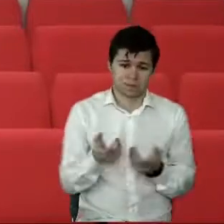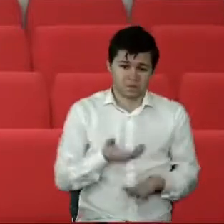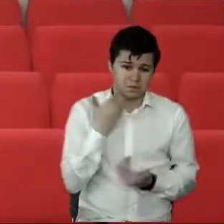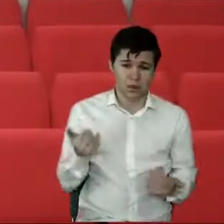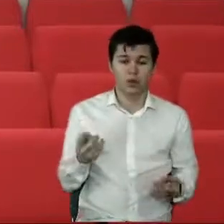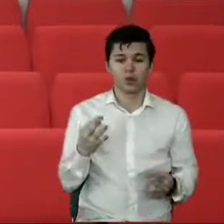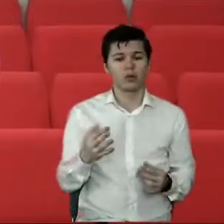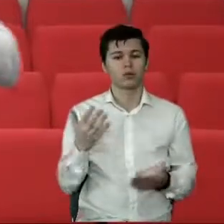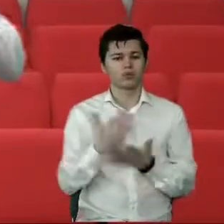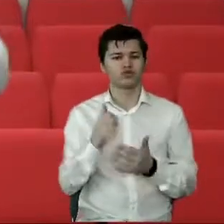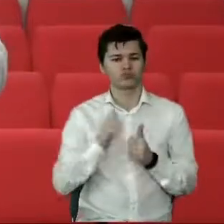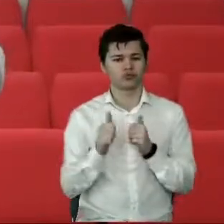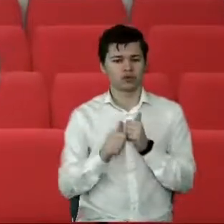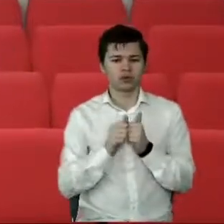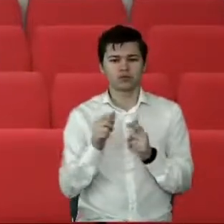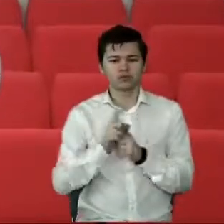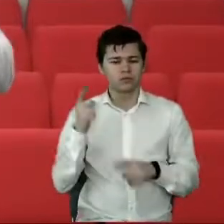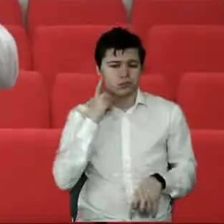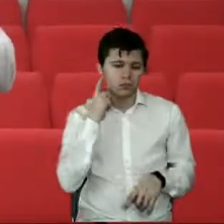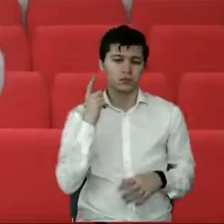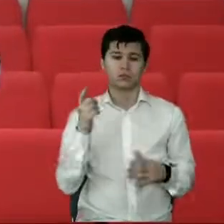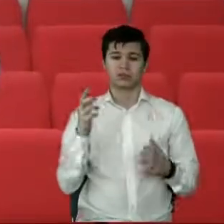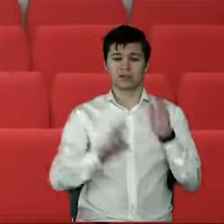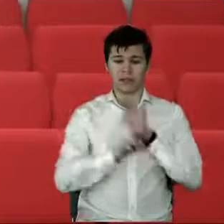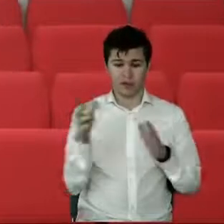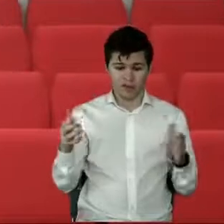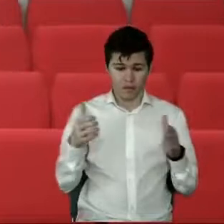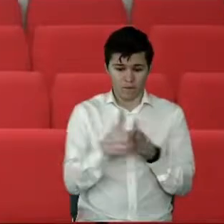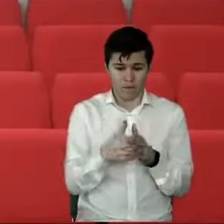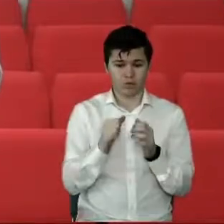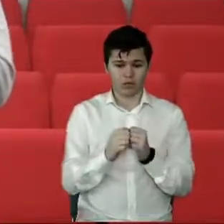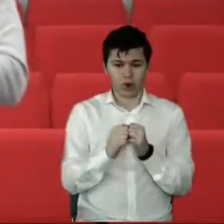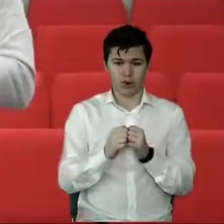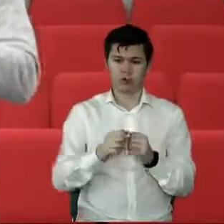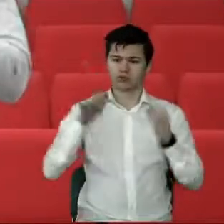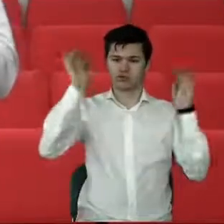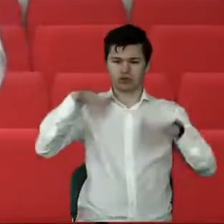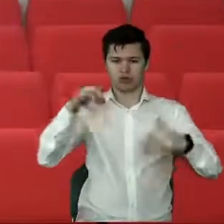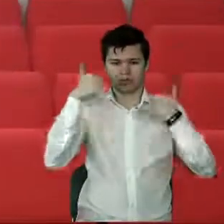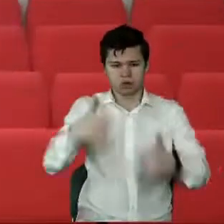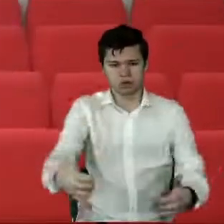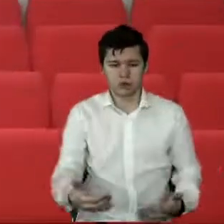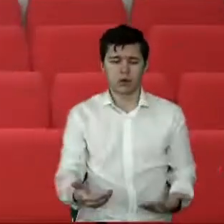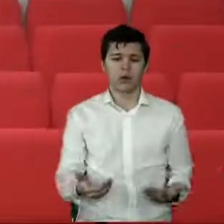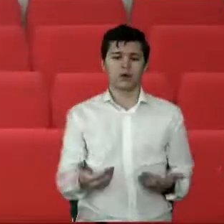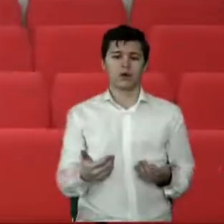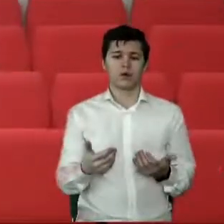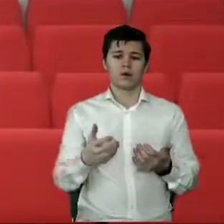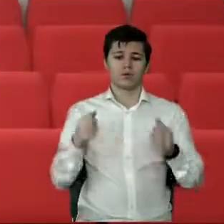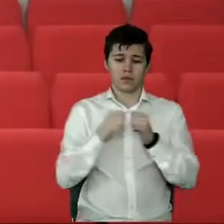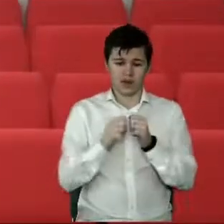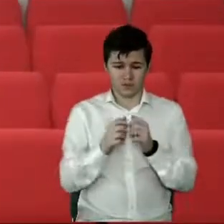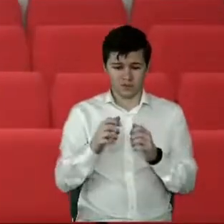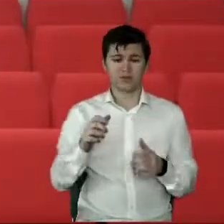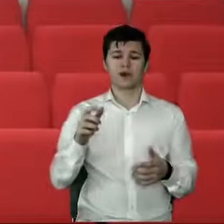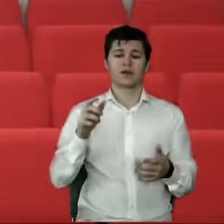знаем. Но мы знаем, что все вместе они пребывали единодушно в молитве, и эта молитва была услышана Господом. И эта молитва была